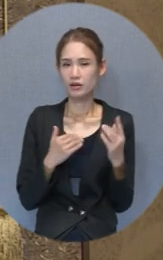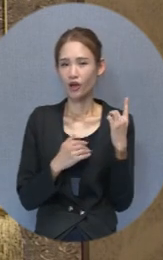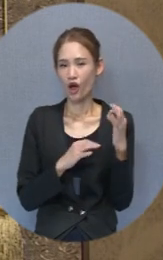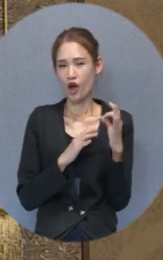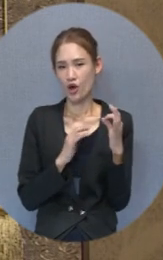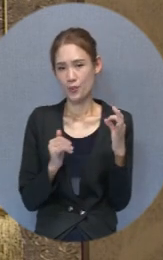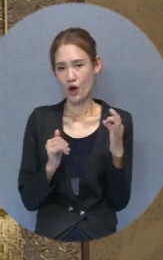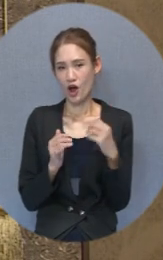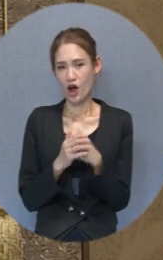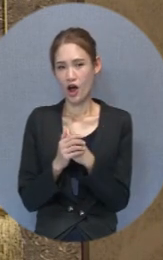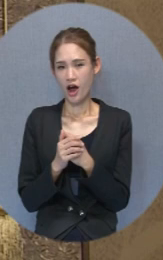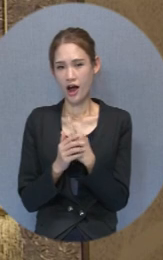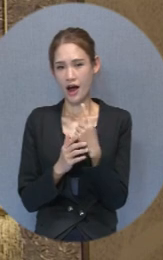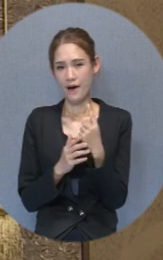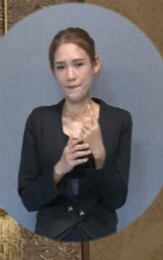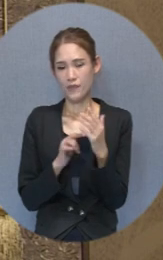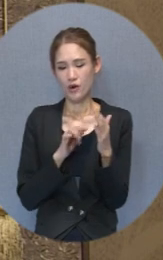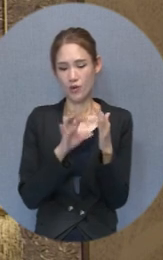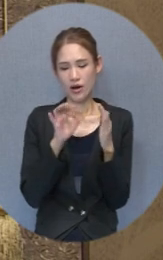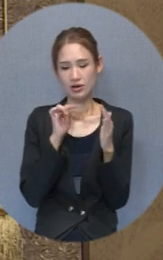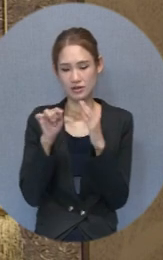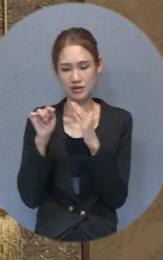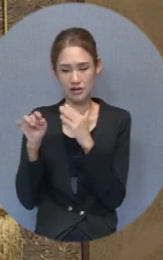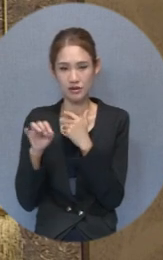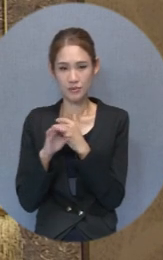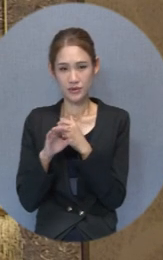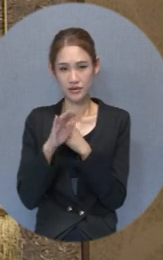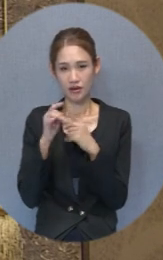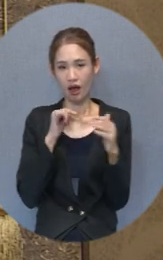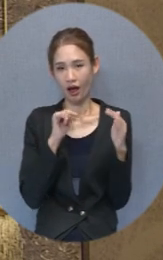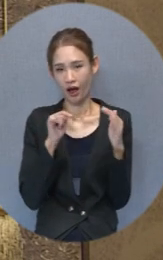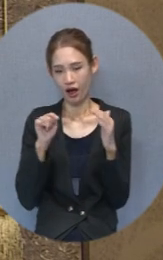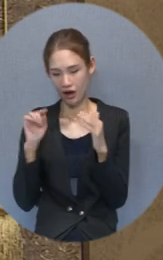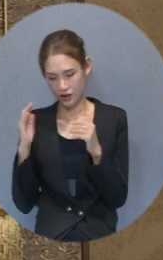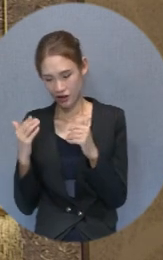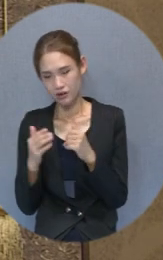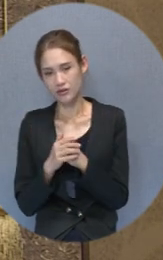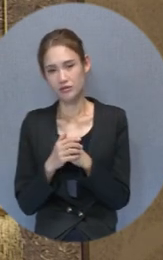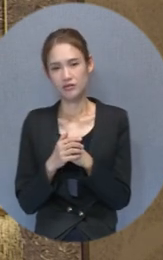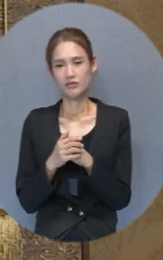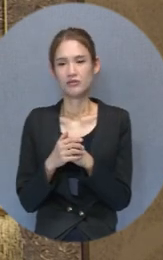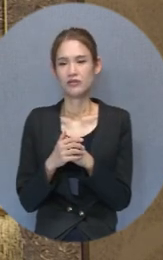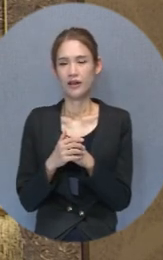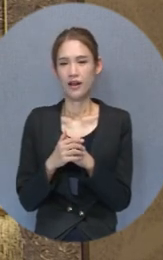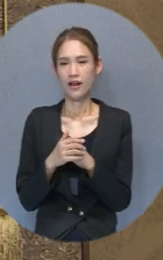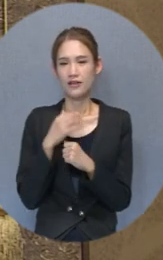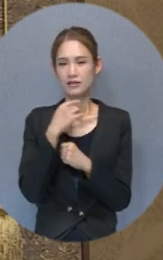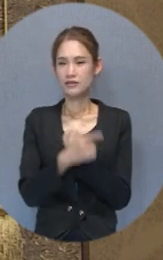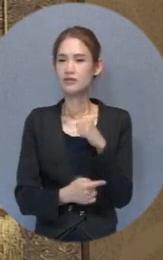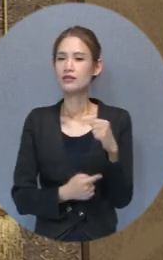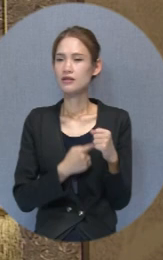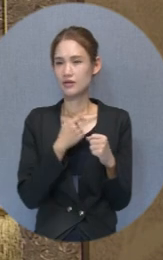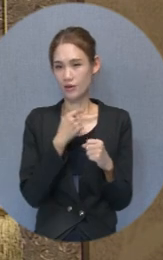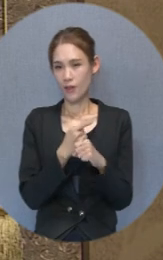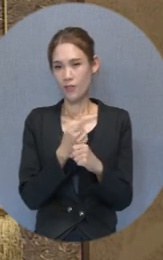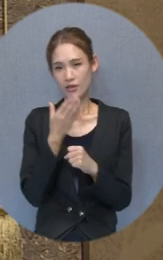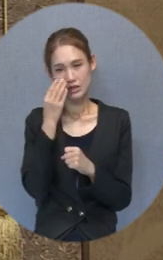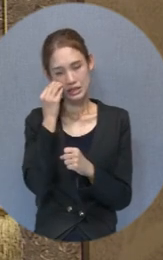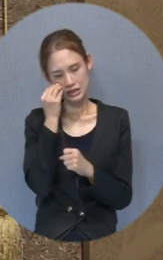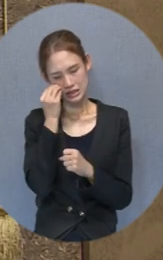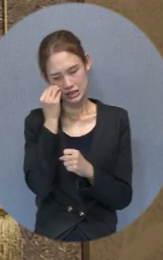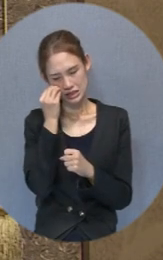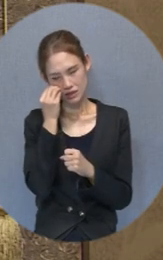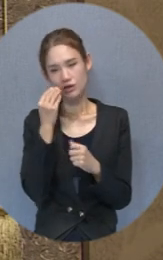그러면은 아이들이 한 번씩만 화장실을 간다 그러면 선생님이 다 가야 되는 그러니까요. 거예요. 네, 그래서 1년이 걸린대요. 그 익숙해